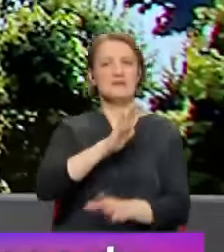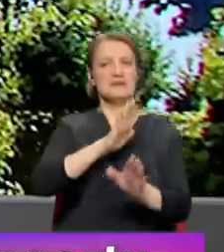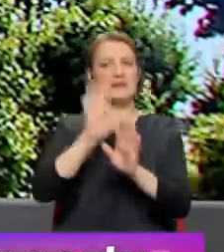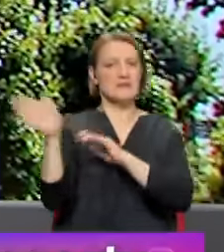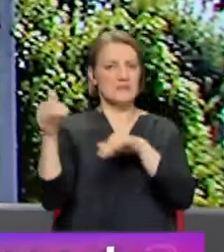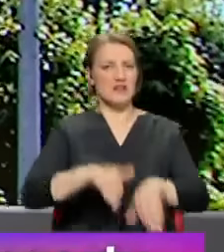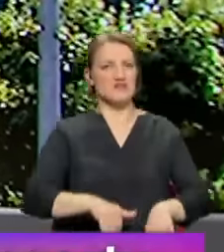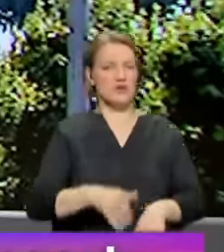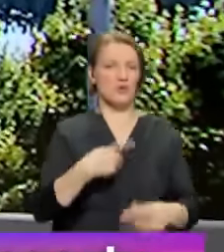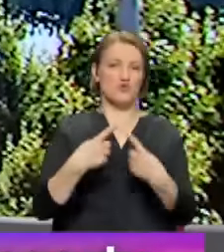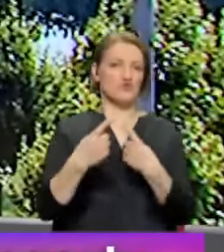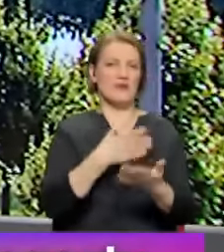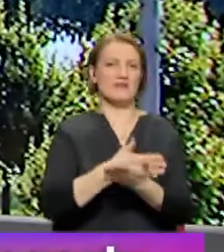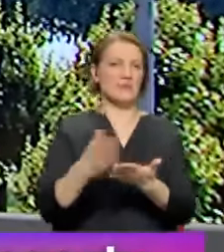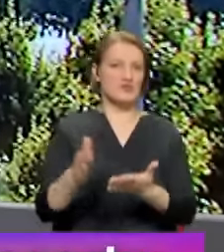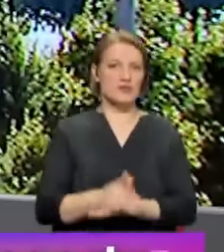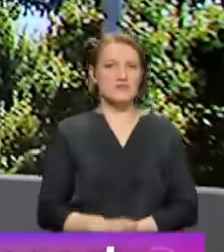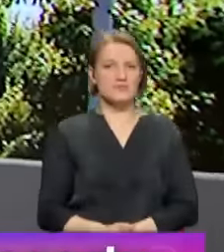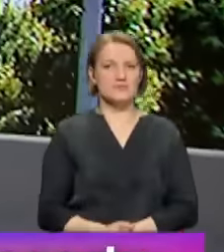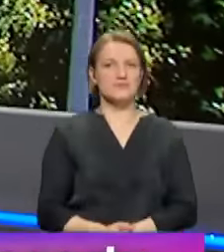ve geleceğiz, konuşmaya devam edeceğiz.